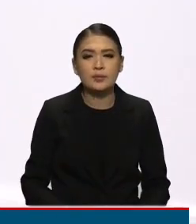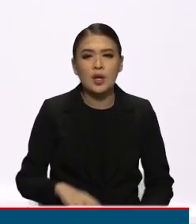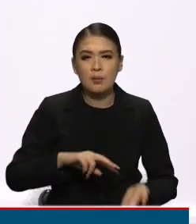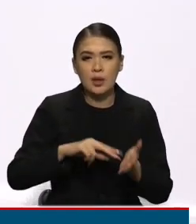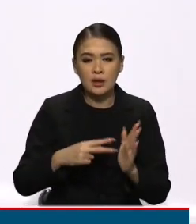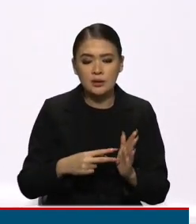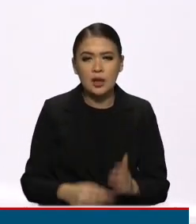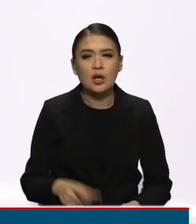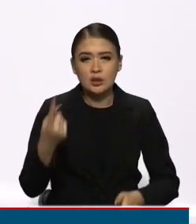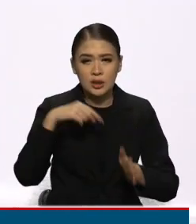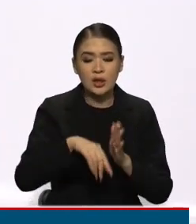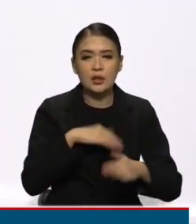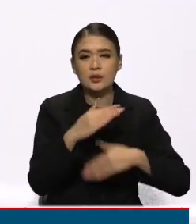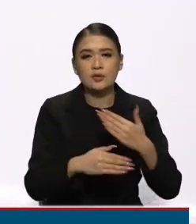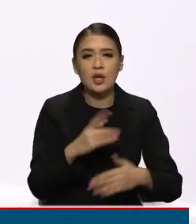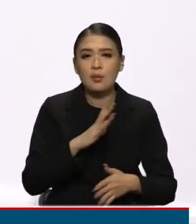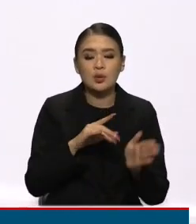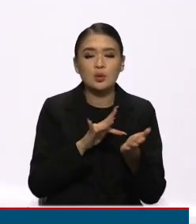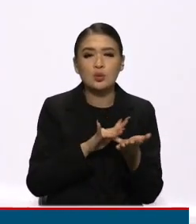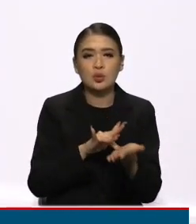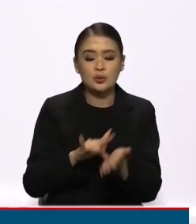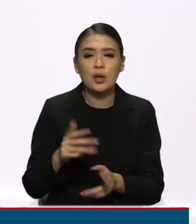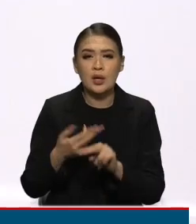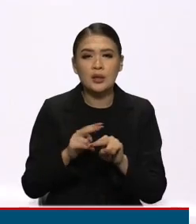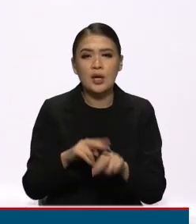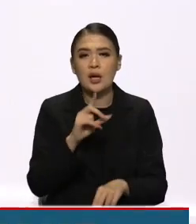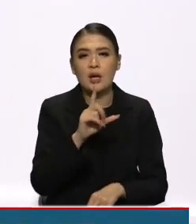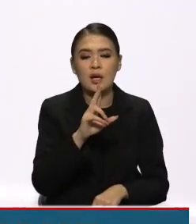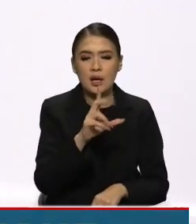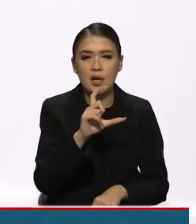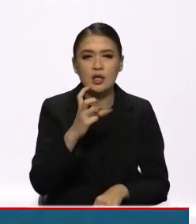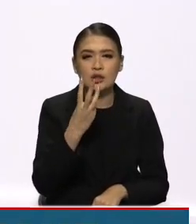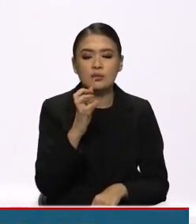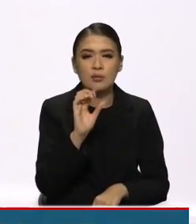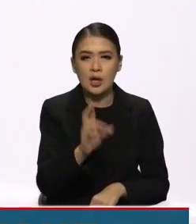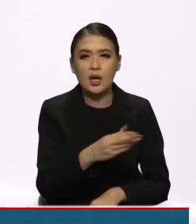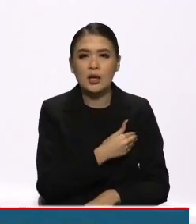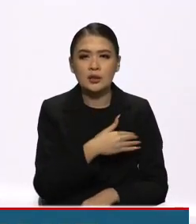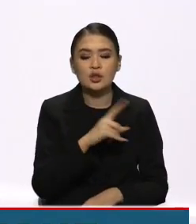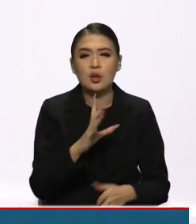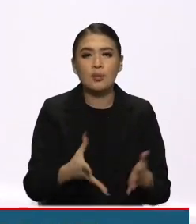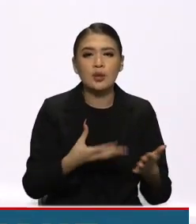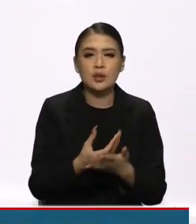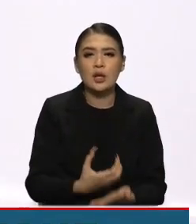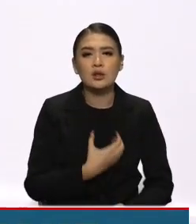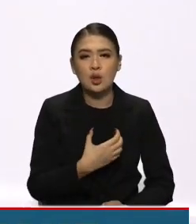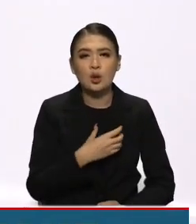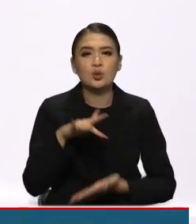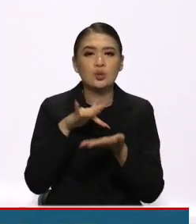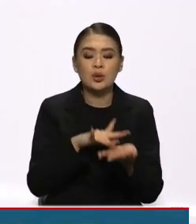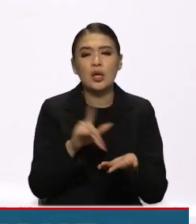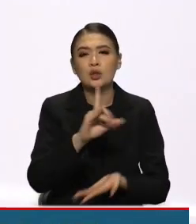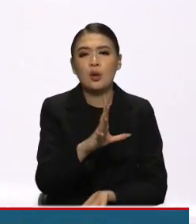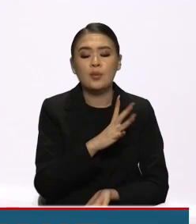Для развития внутреннего туризма мы предлагаем внедрение туристического кэшбэка. Механизм подразумевает выплату компенсации расходов туристов на